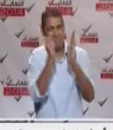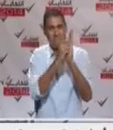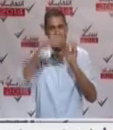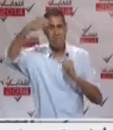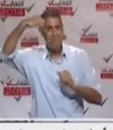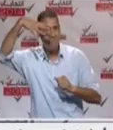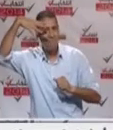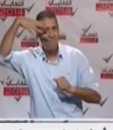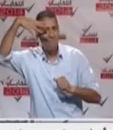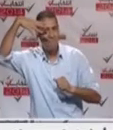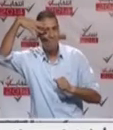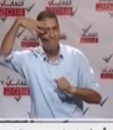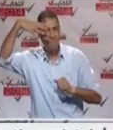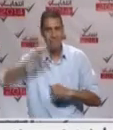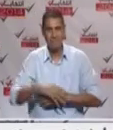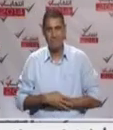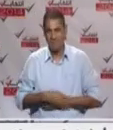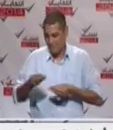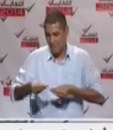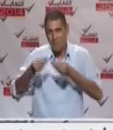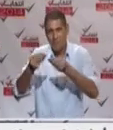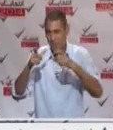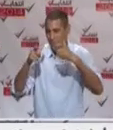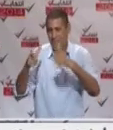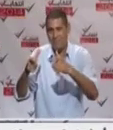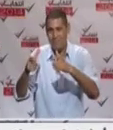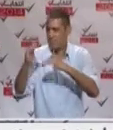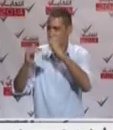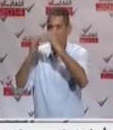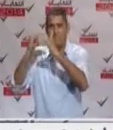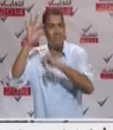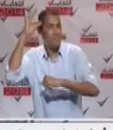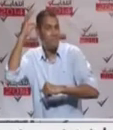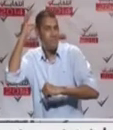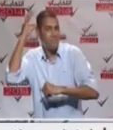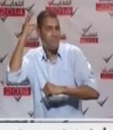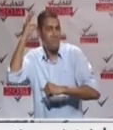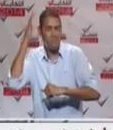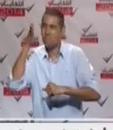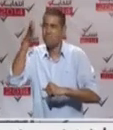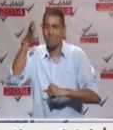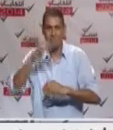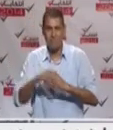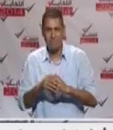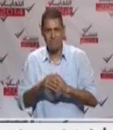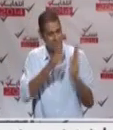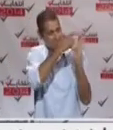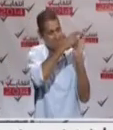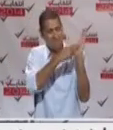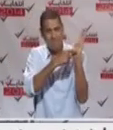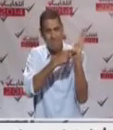تبارك بالضوء والنور لاعطاء فرصه لتنوير تونس وازدهارها وتقدمها وقد اردناها قائمه